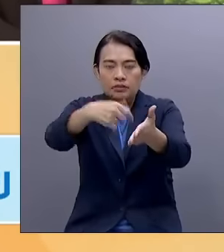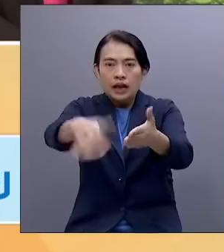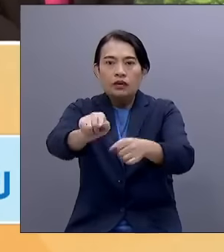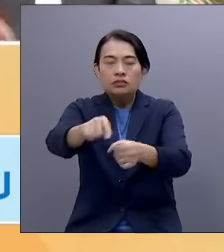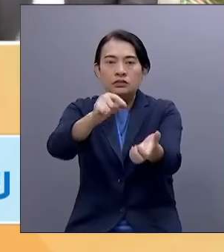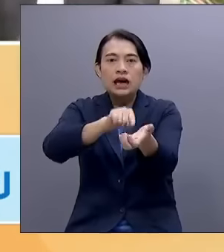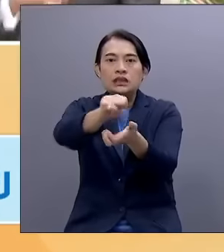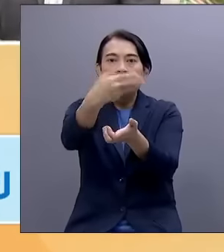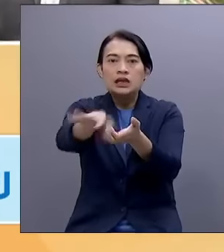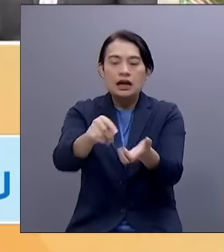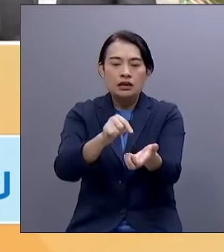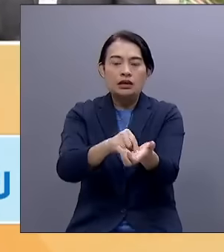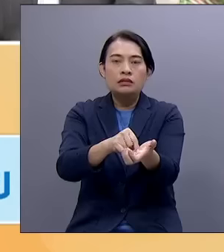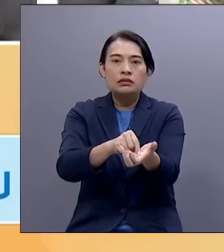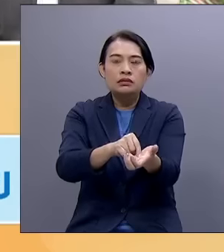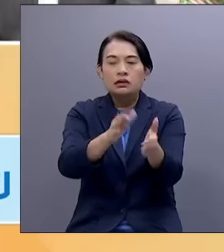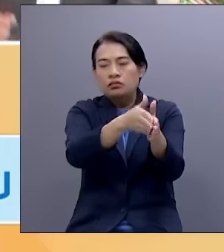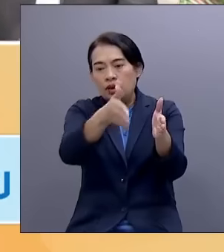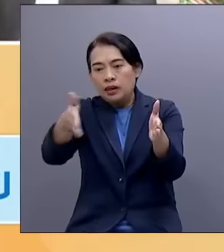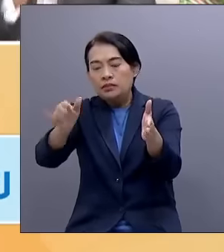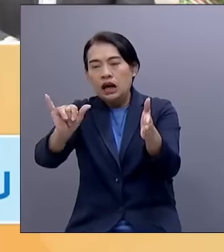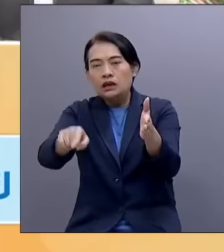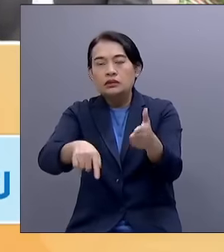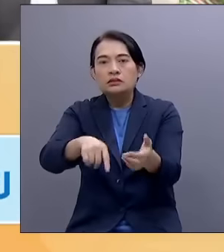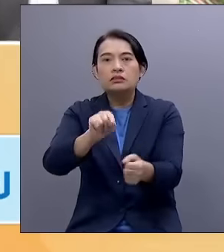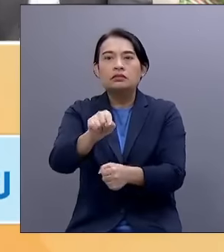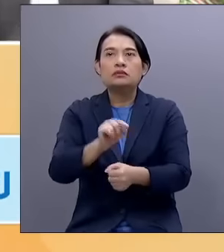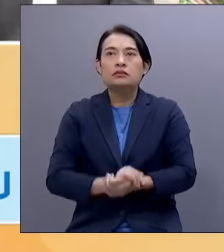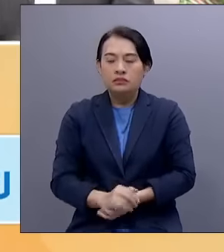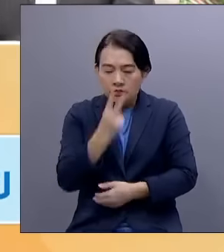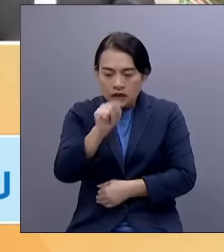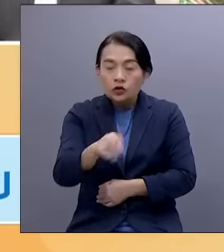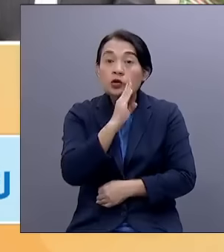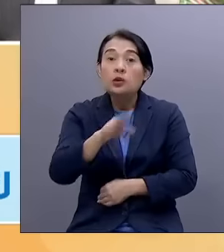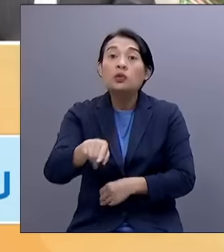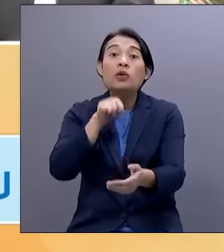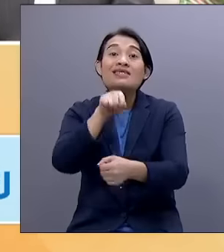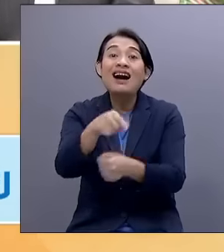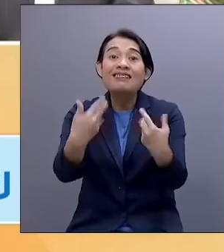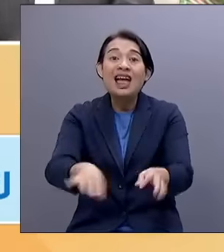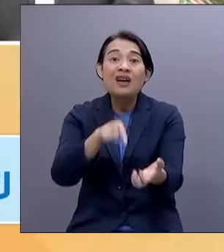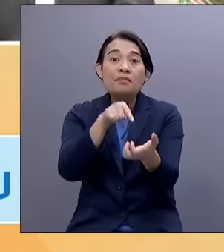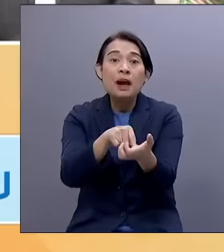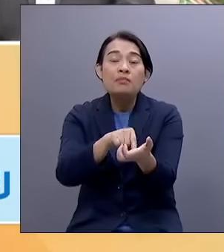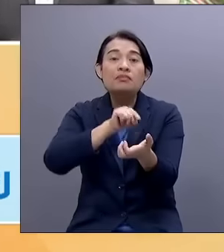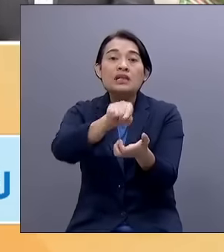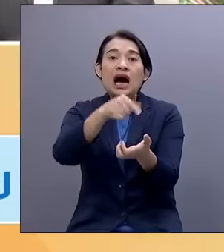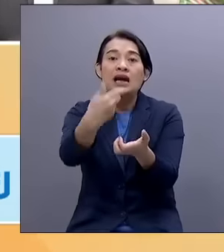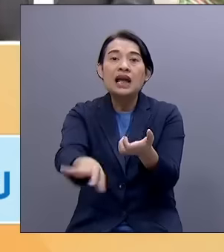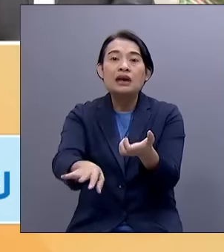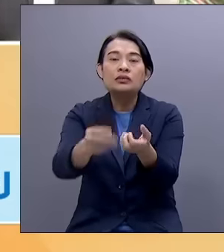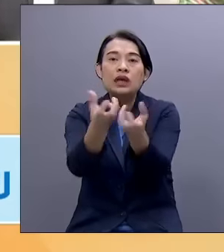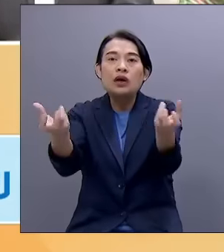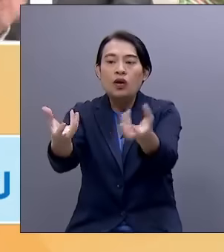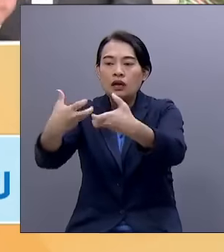มั้ยอ่ะคุณต๊อบพูดเองเมื่อกี้ก็จะถามอยู่เลยว่าสัญญาเกิดหรือยังเกิดแล้วไงเออเกิดแล้วเพราะฉะนสญญถของยังไม่ส่งถึงมืออ่ะก็